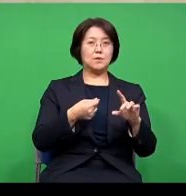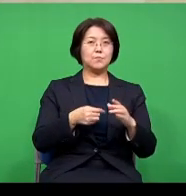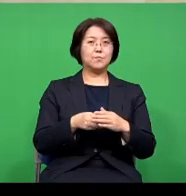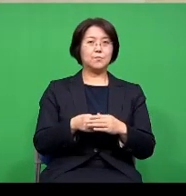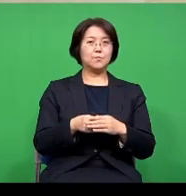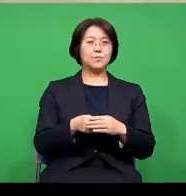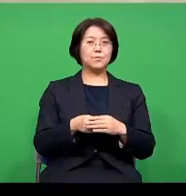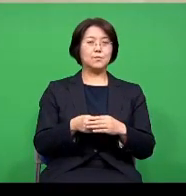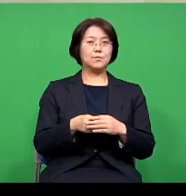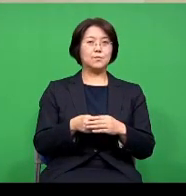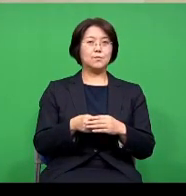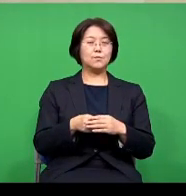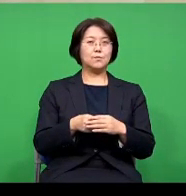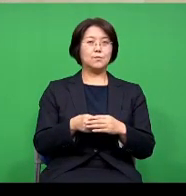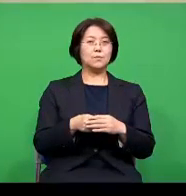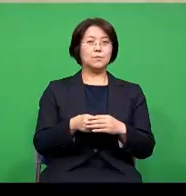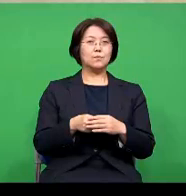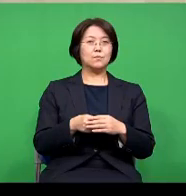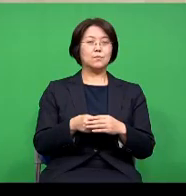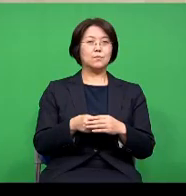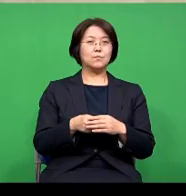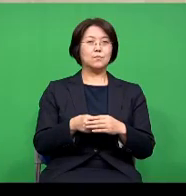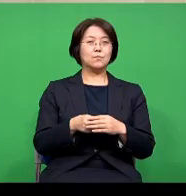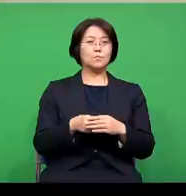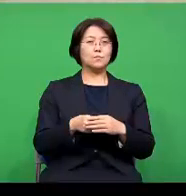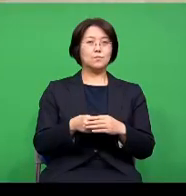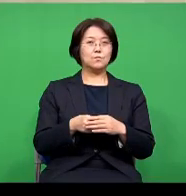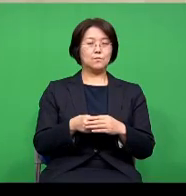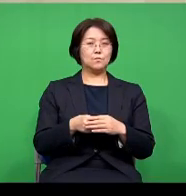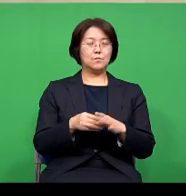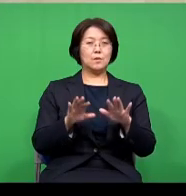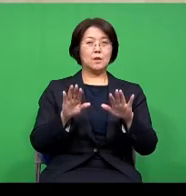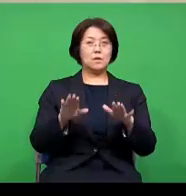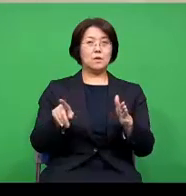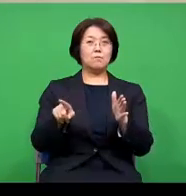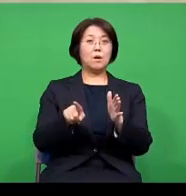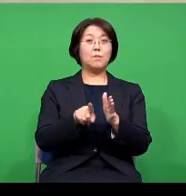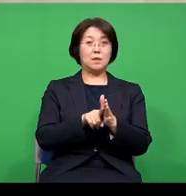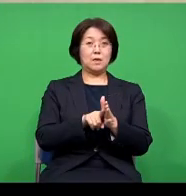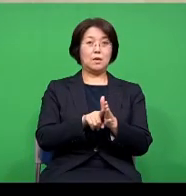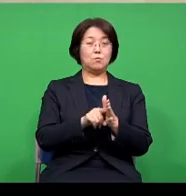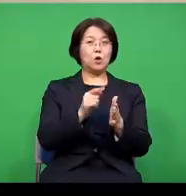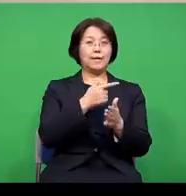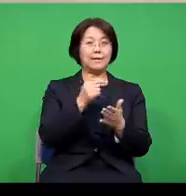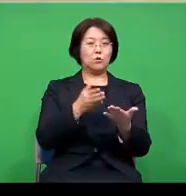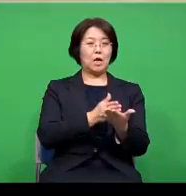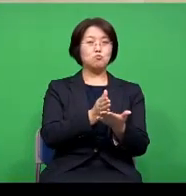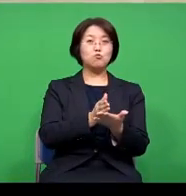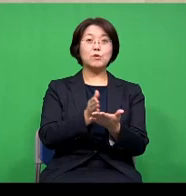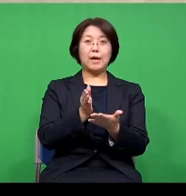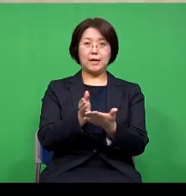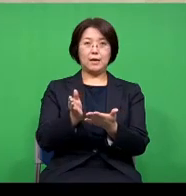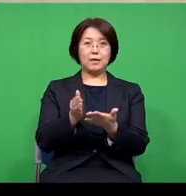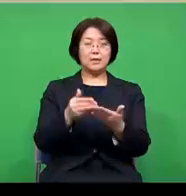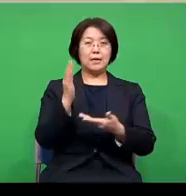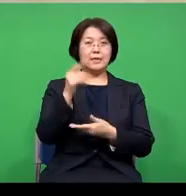と。まあ、まあ、ただ、まあ、これまでも、まあ、いろんな分野でそれなりに政策